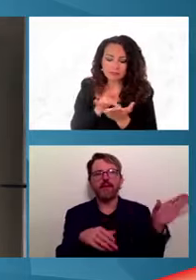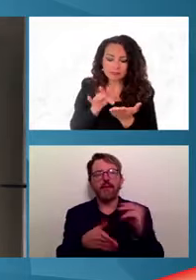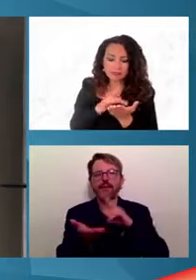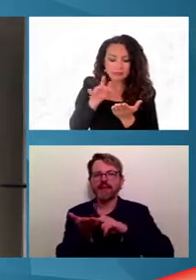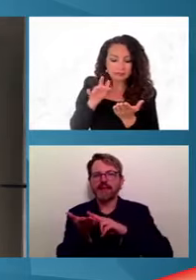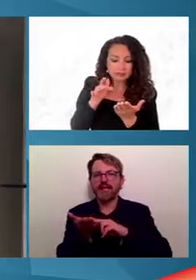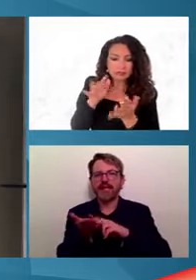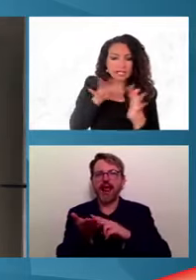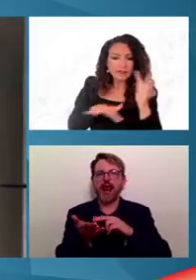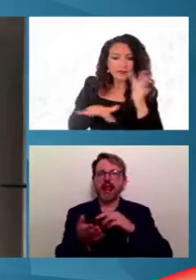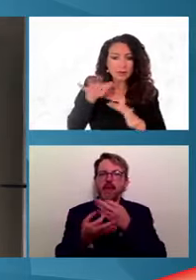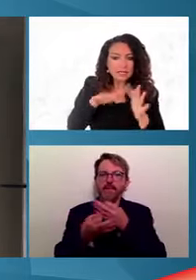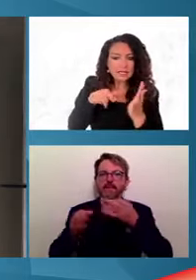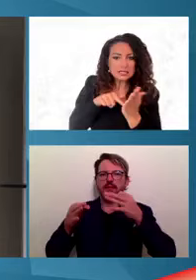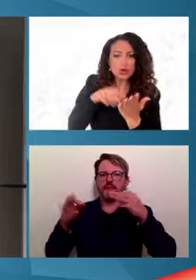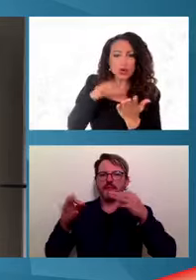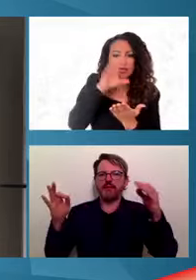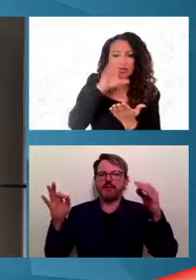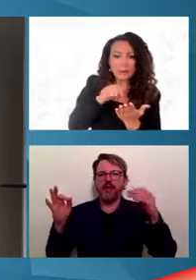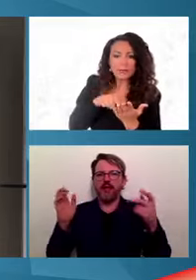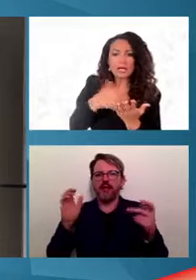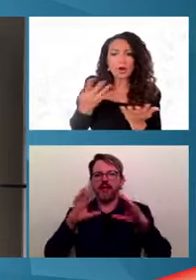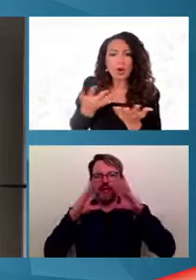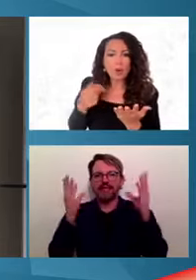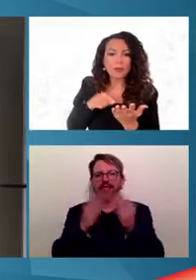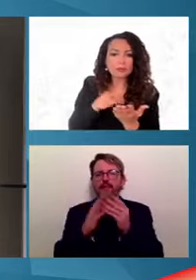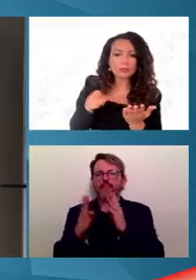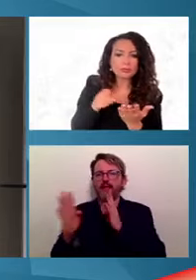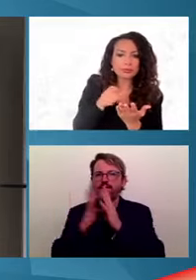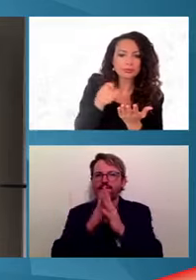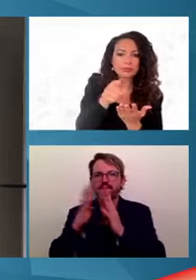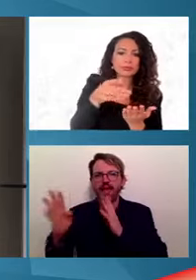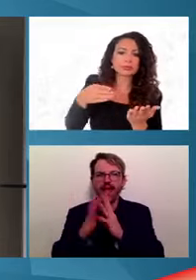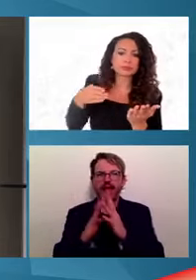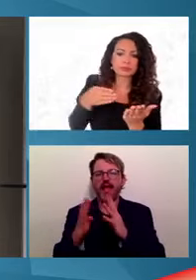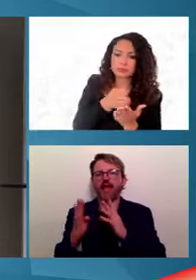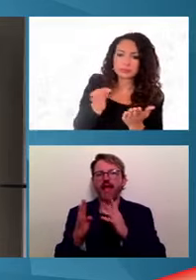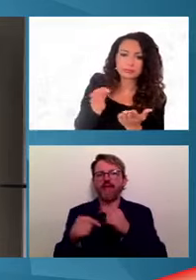besser den gesamten Verkehrsverlauf